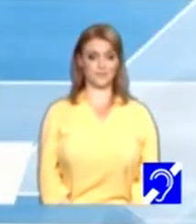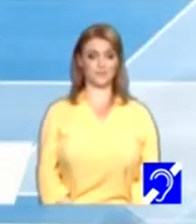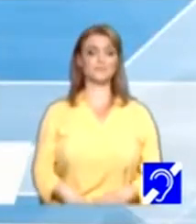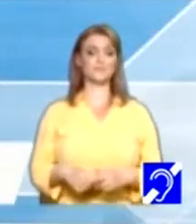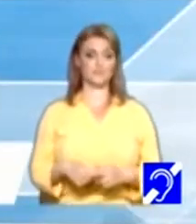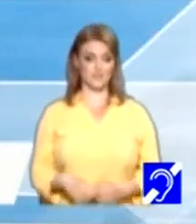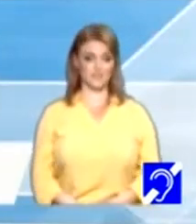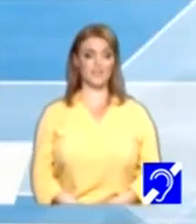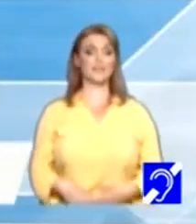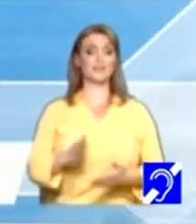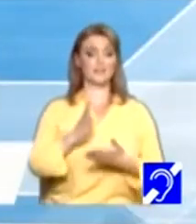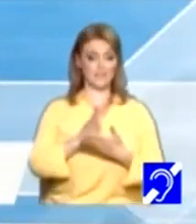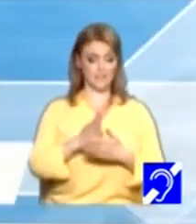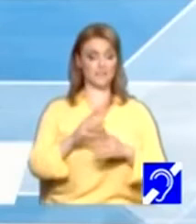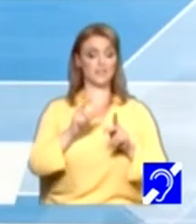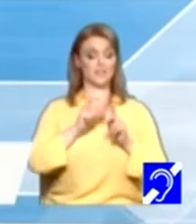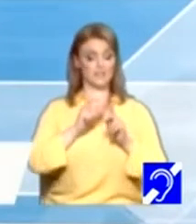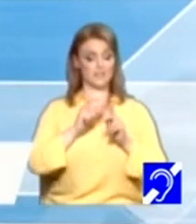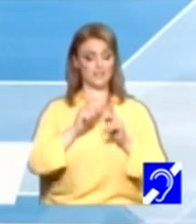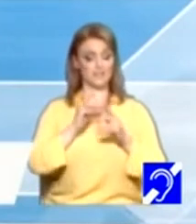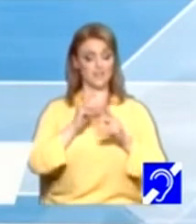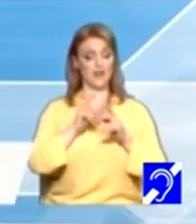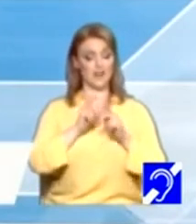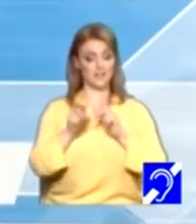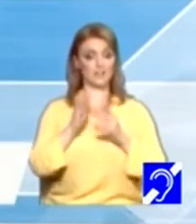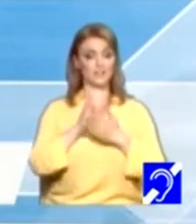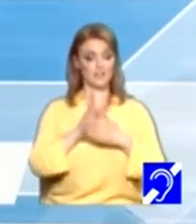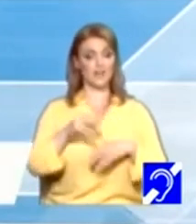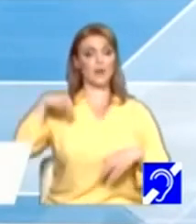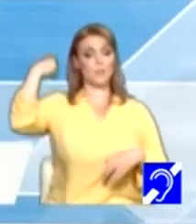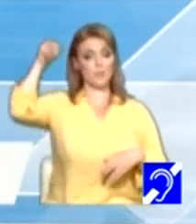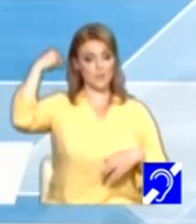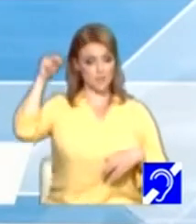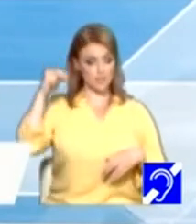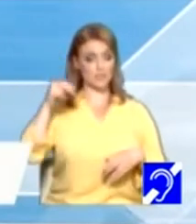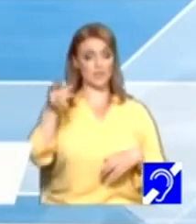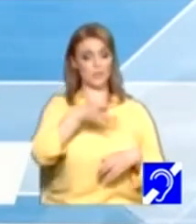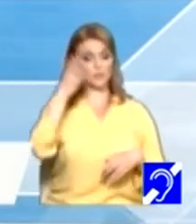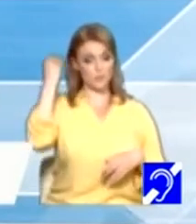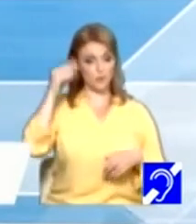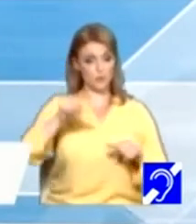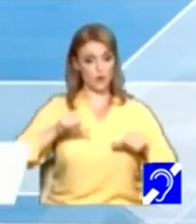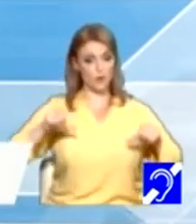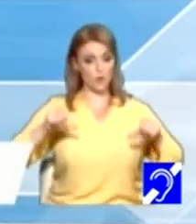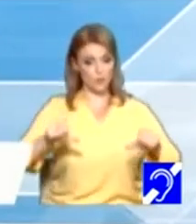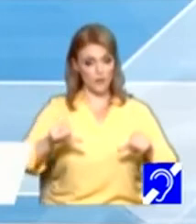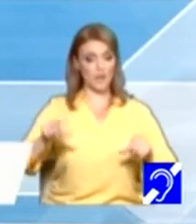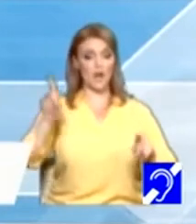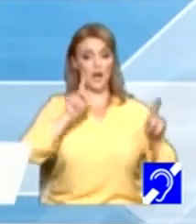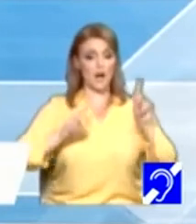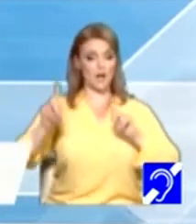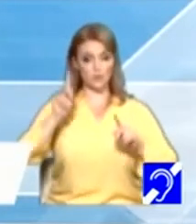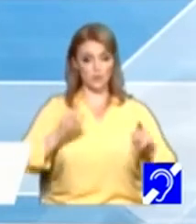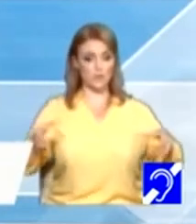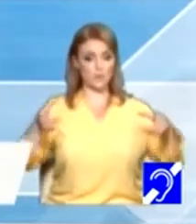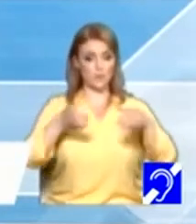este dreptul de inițiativă legislativă aparține deputaților în Parlament, președintelui Republicii Moldova, guvernului Adunării Populare a